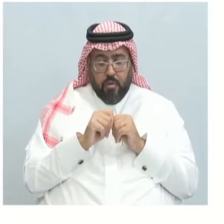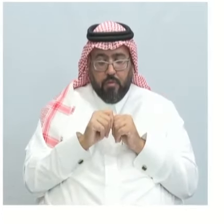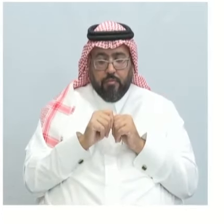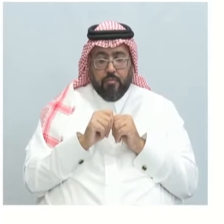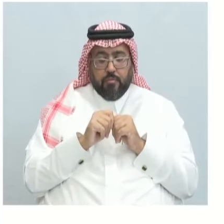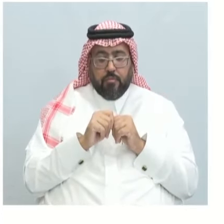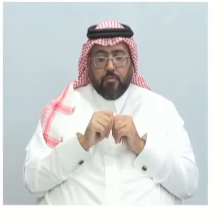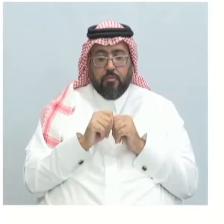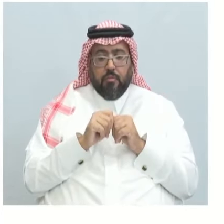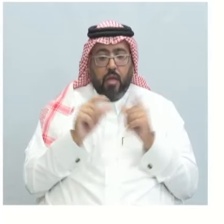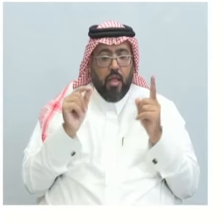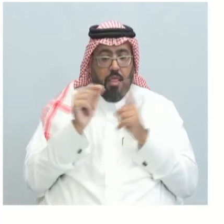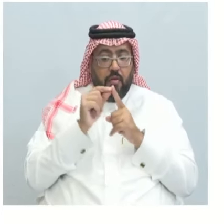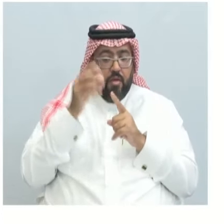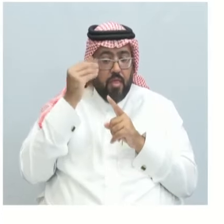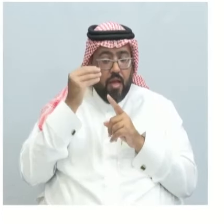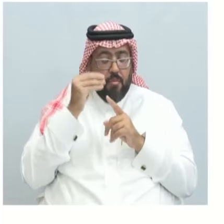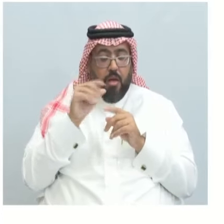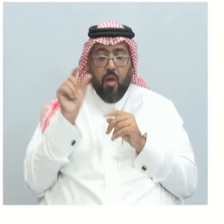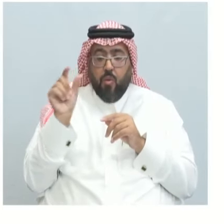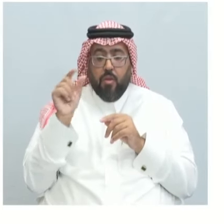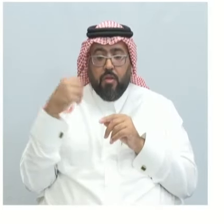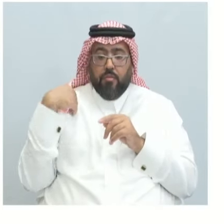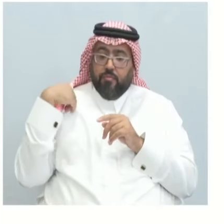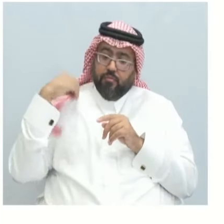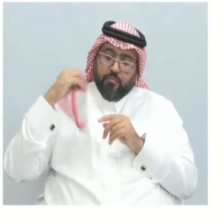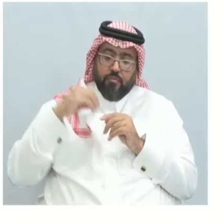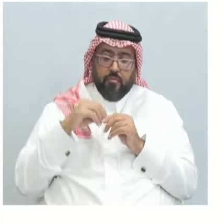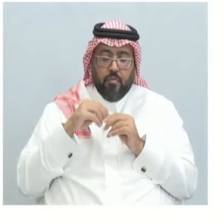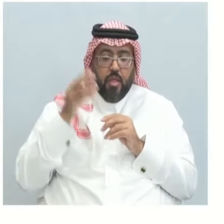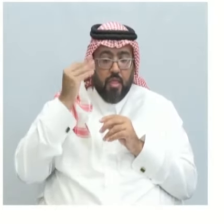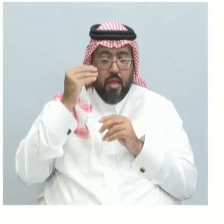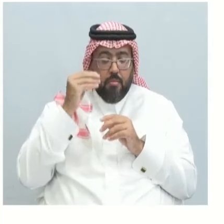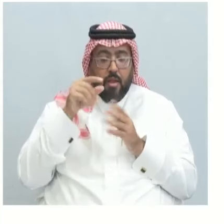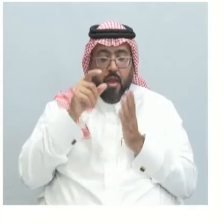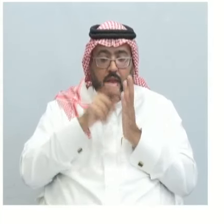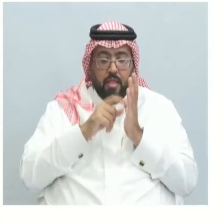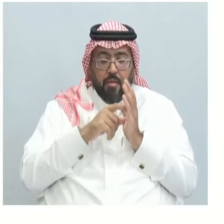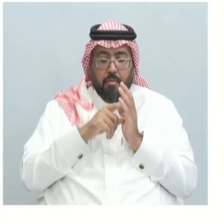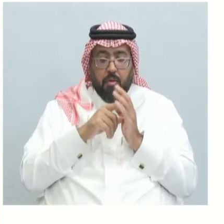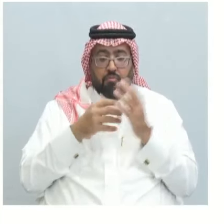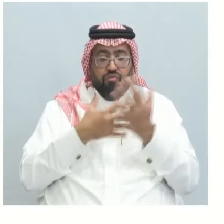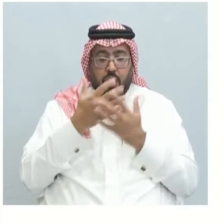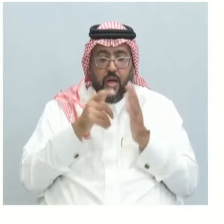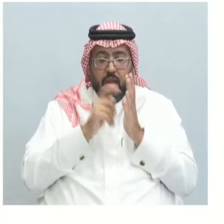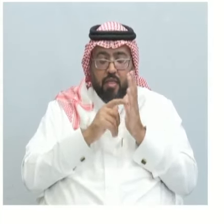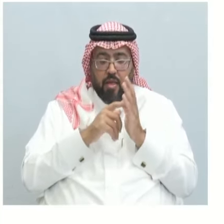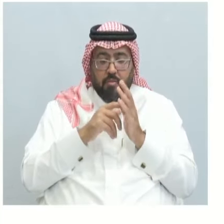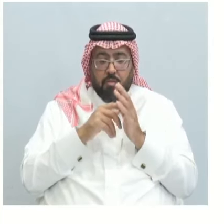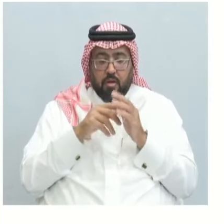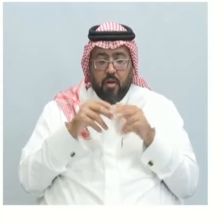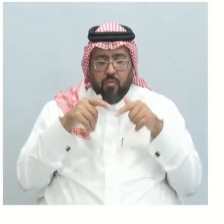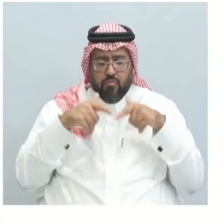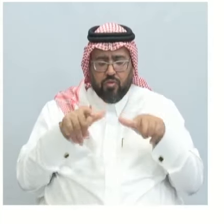الاعمال اهداف التعلم لهذه الوحده سنتعلم في هذه الوحده مشاكل نظام التشغيل